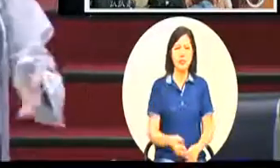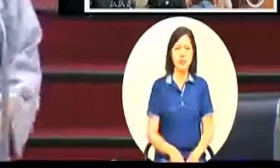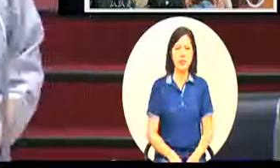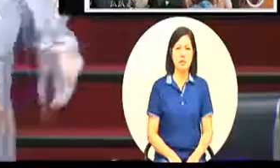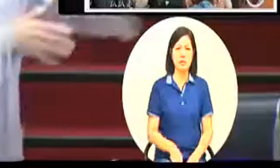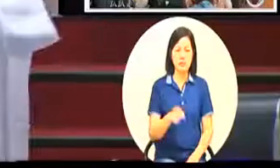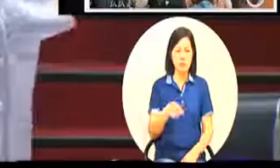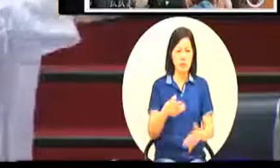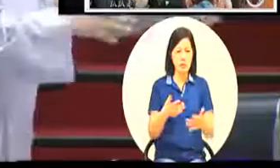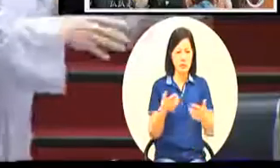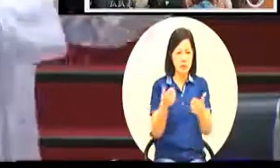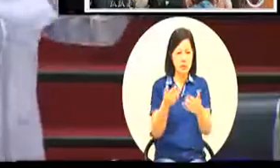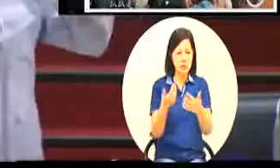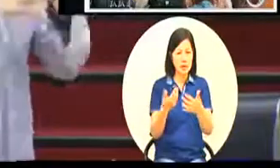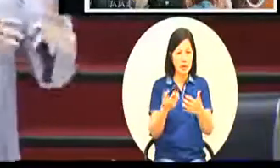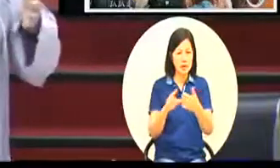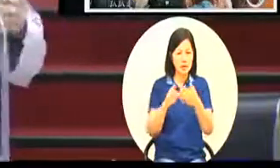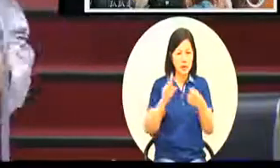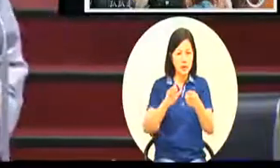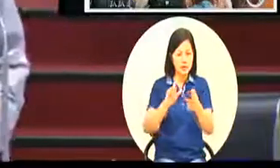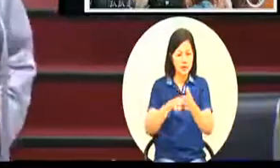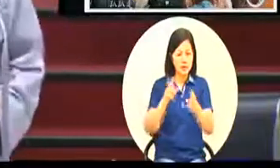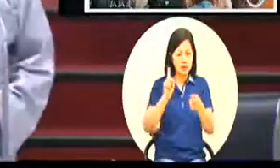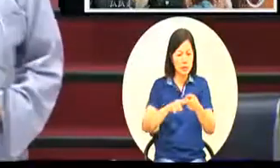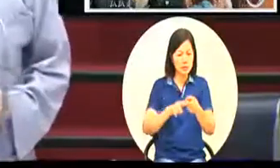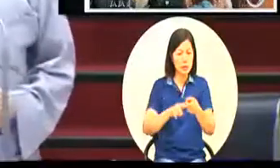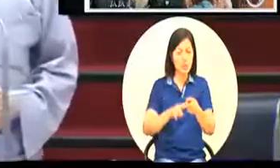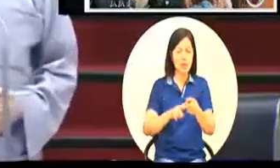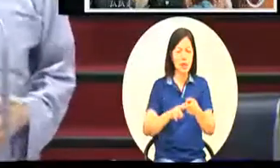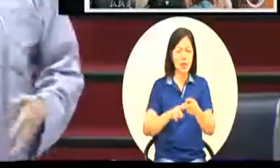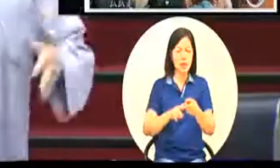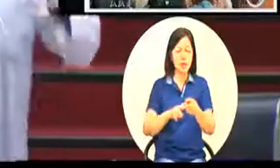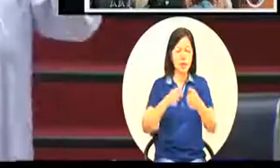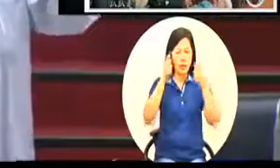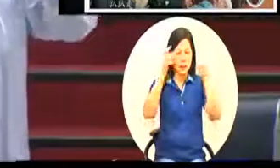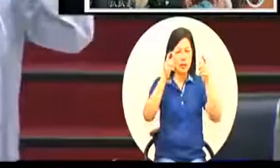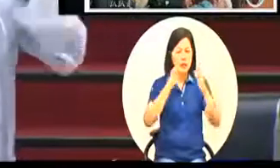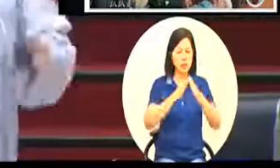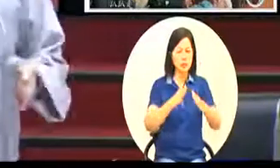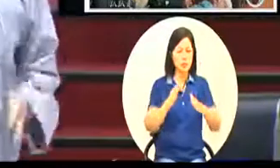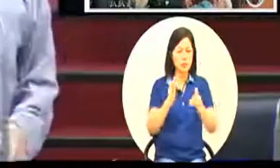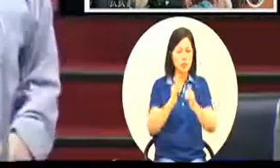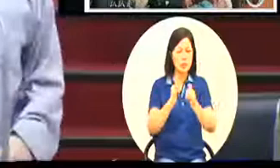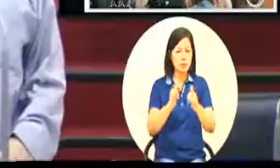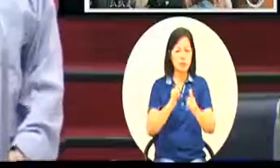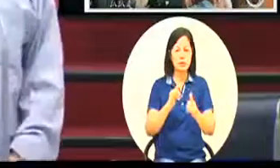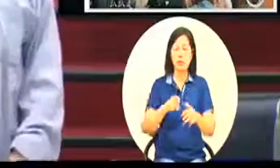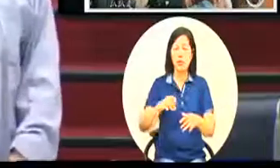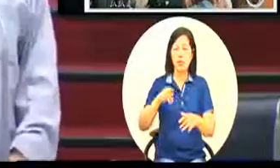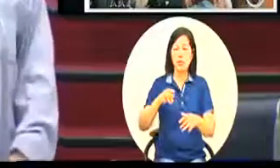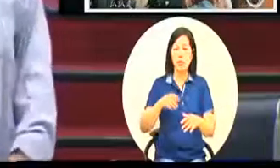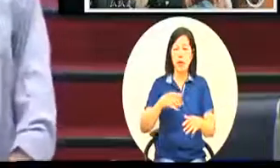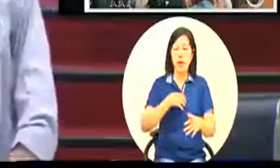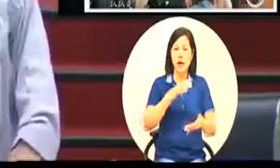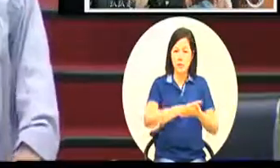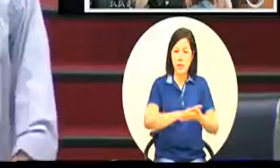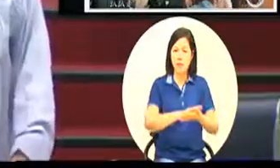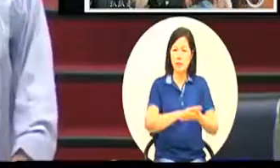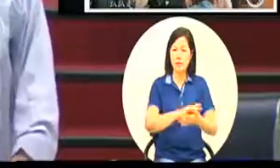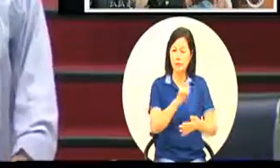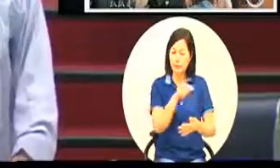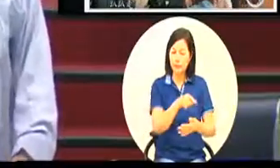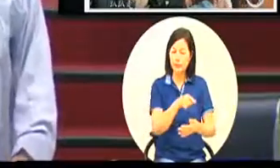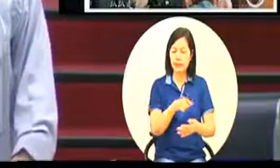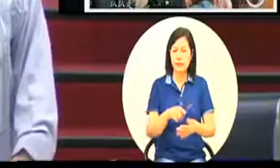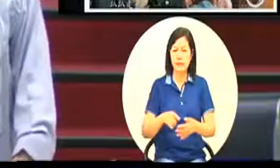这个机会，阿扁总统高雄市的市民，希望蔡总统，有人讲你即马咪蔡总